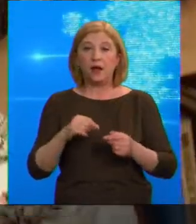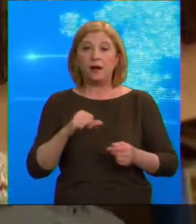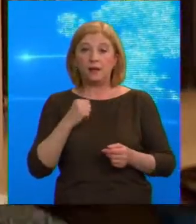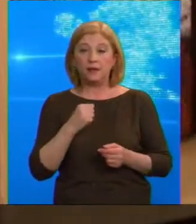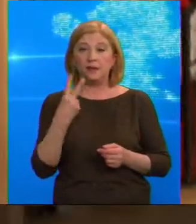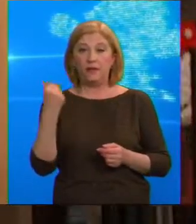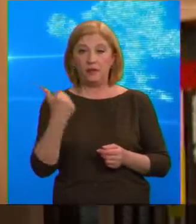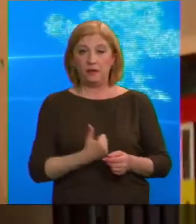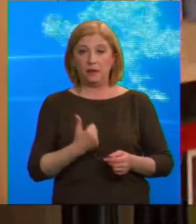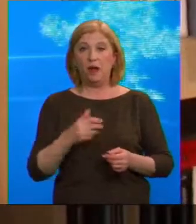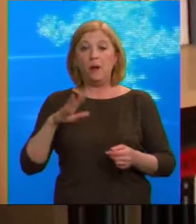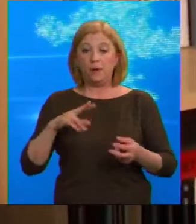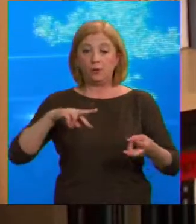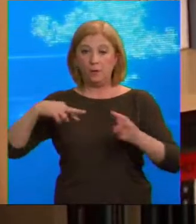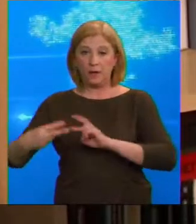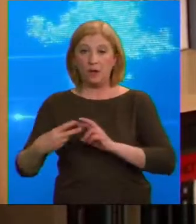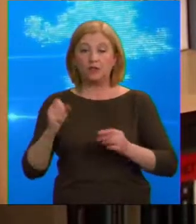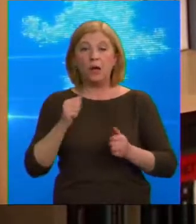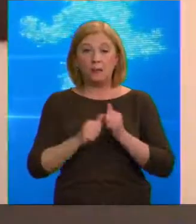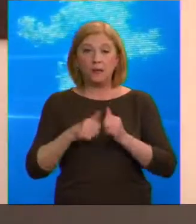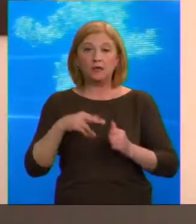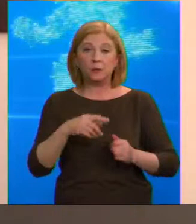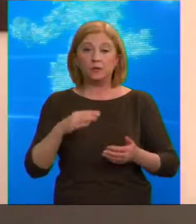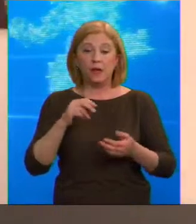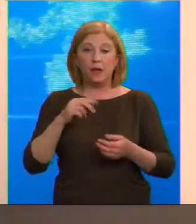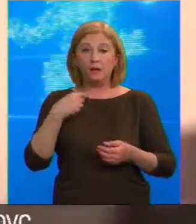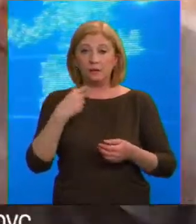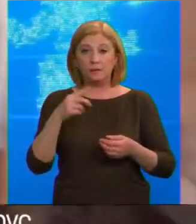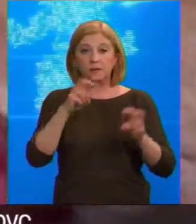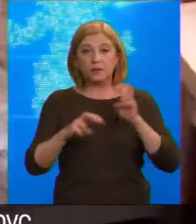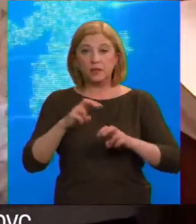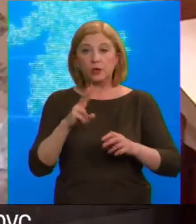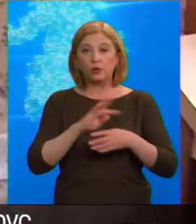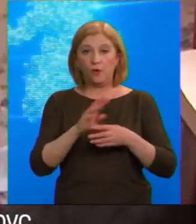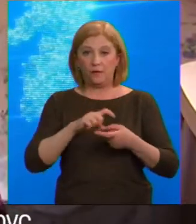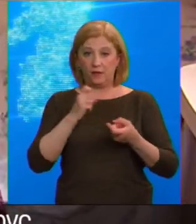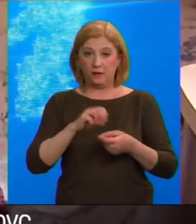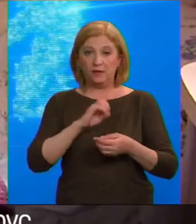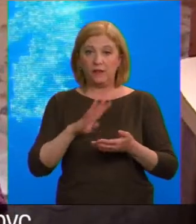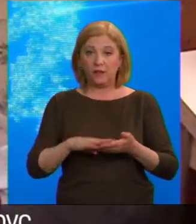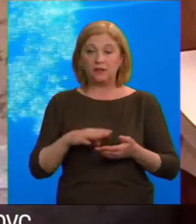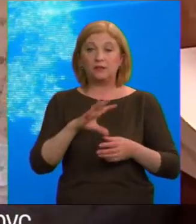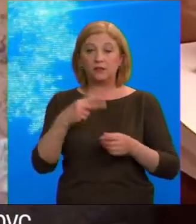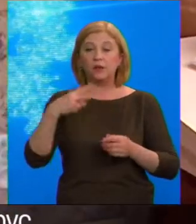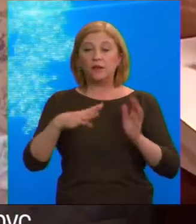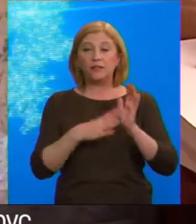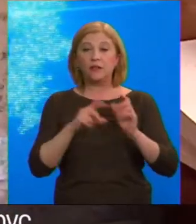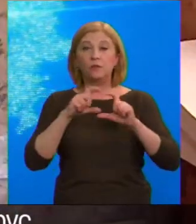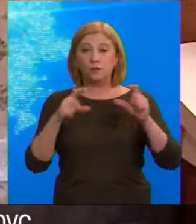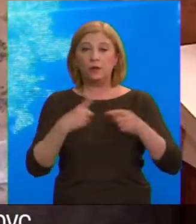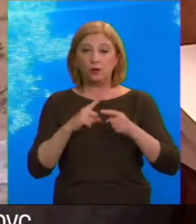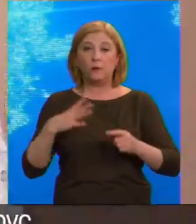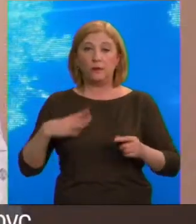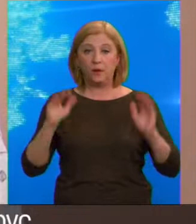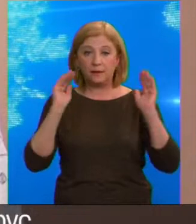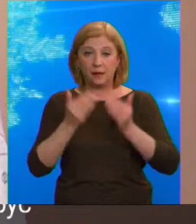чего работники меняются. Перед каждым заходом специалистов тестируют на COVID-19. Всего в Челябинской области 29 учреждений, которые находятся на принудительной